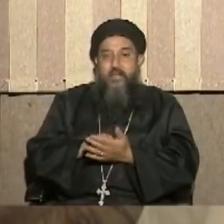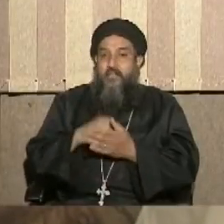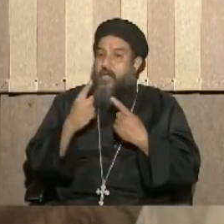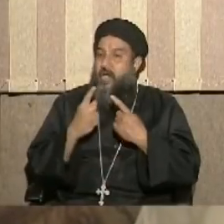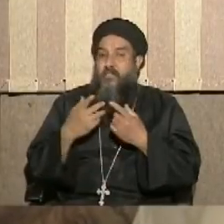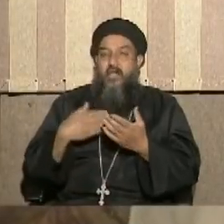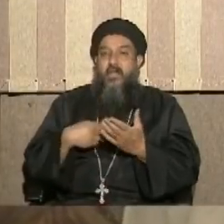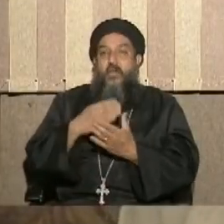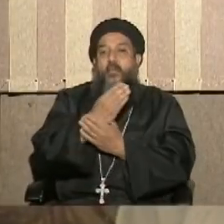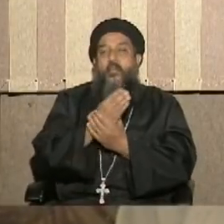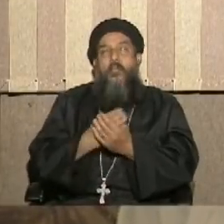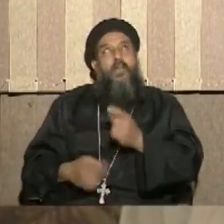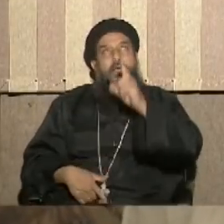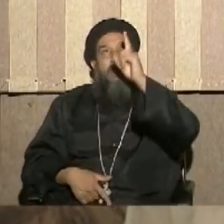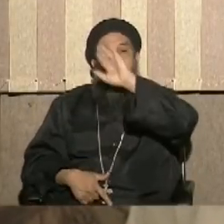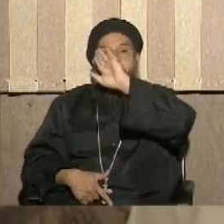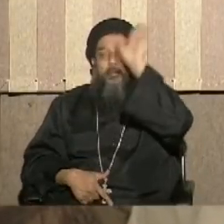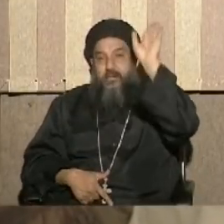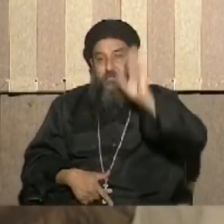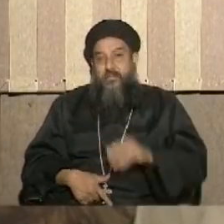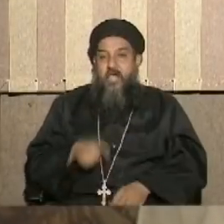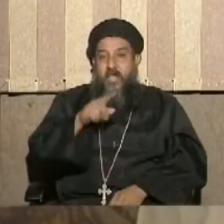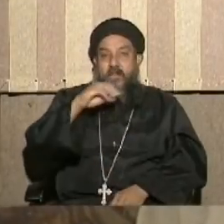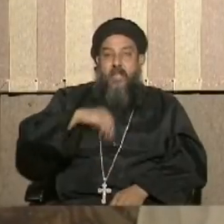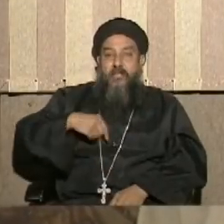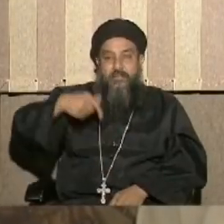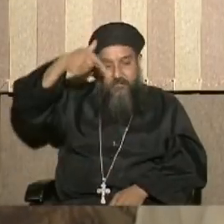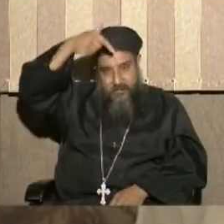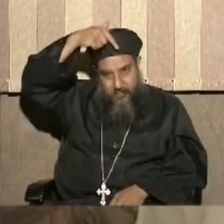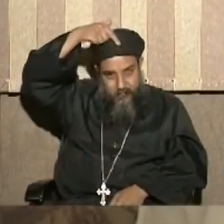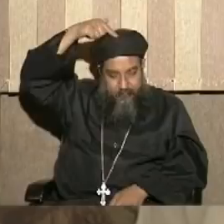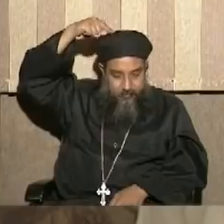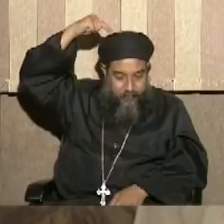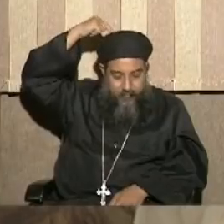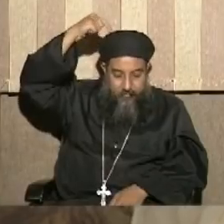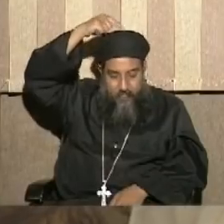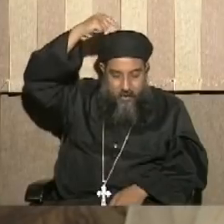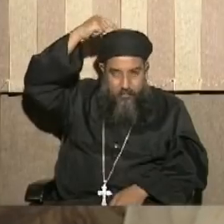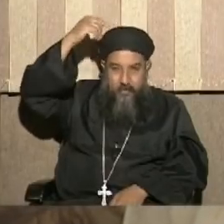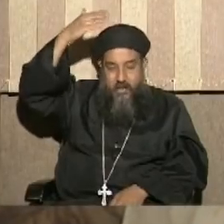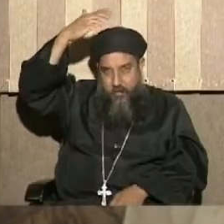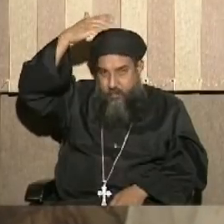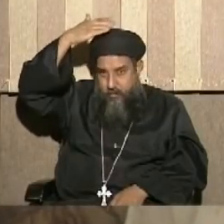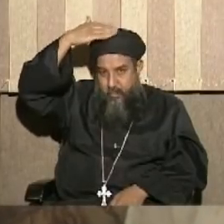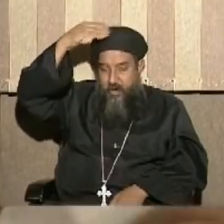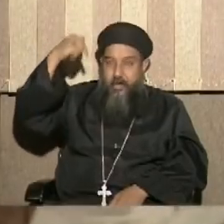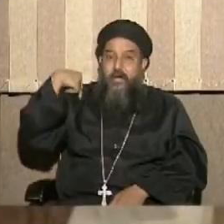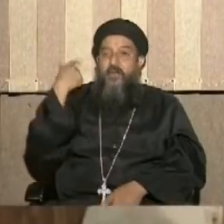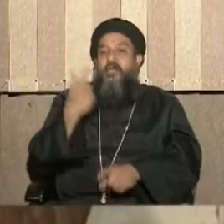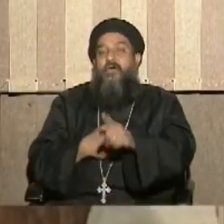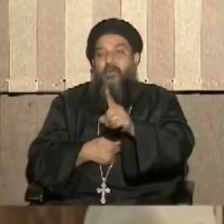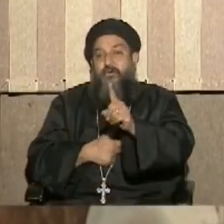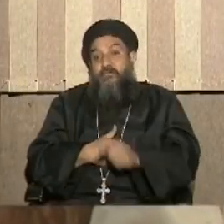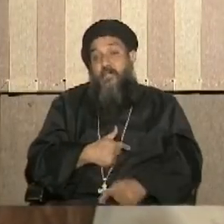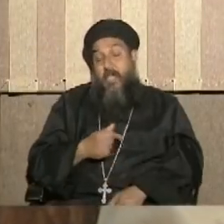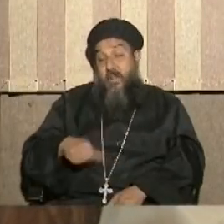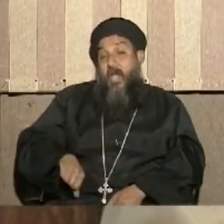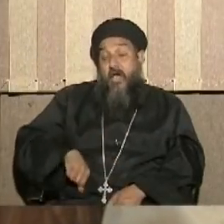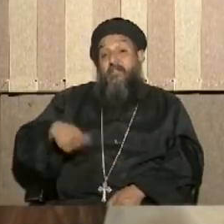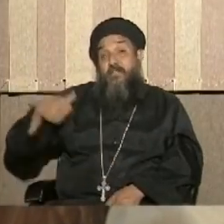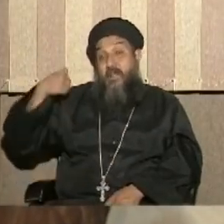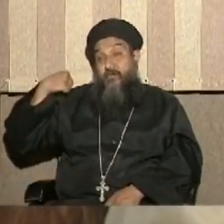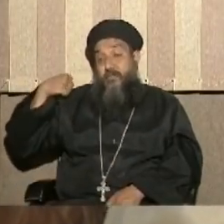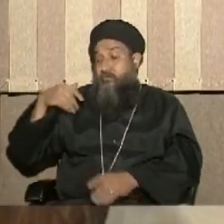قصور، إحنا دلوقتي أولاد ربنا طالبين رهبنة وجايين نتلمذ ببركة قدسك. ومهما كانت حياتنا اللي فاتت يا